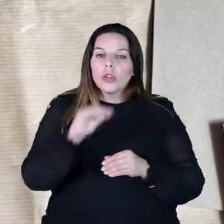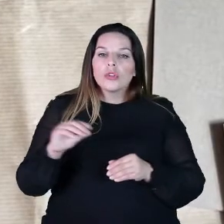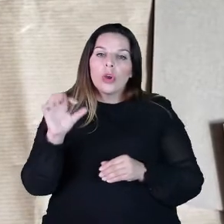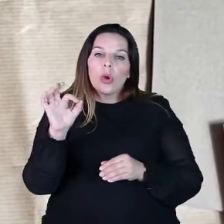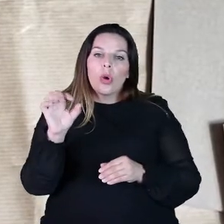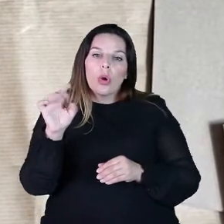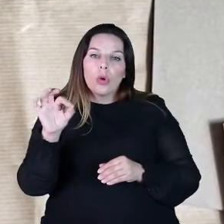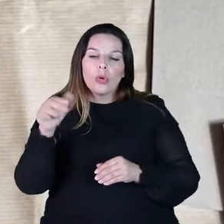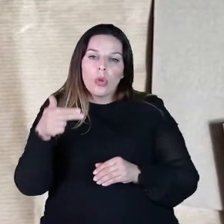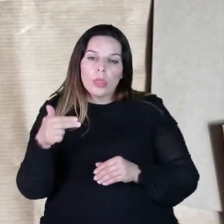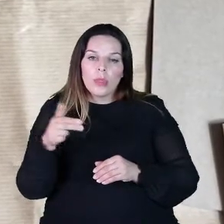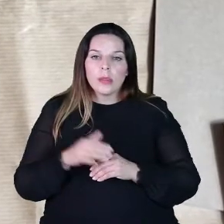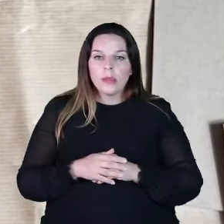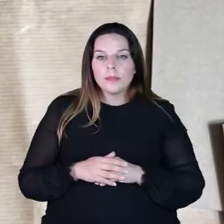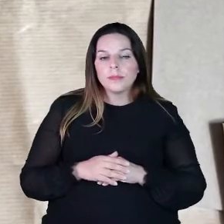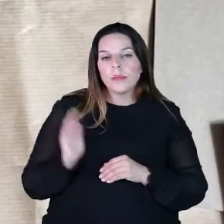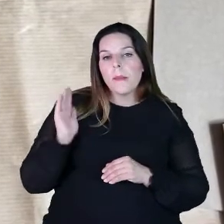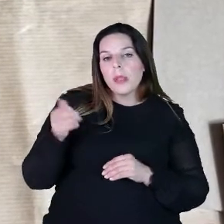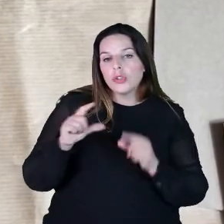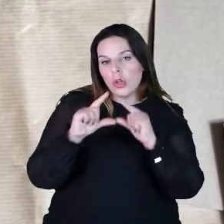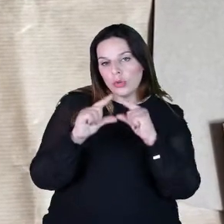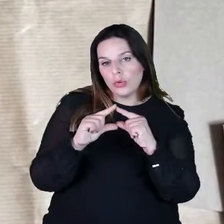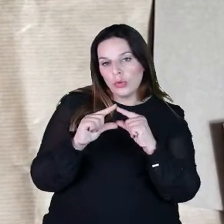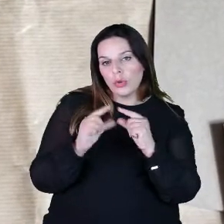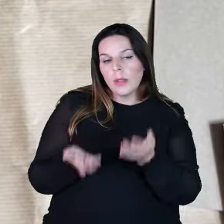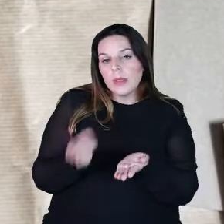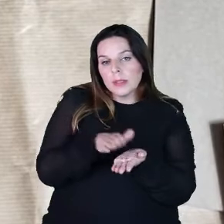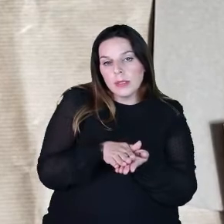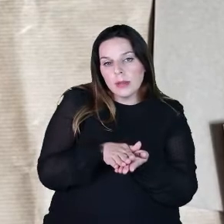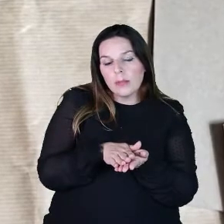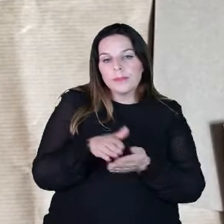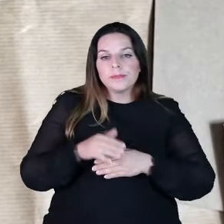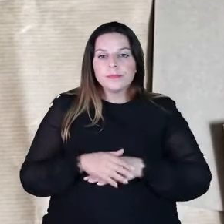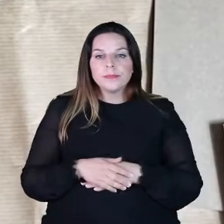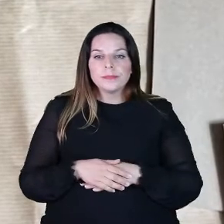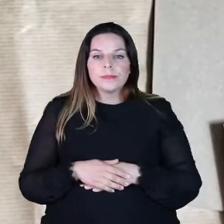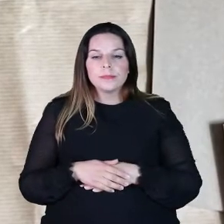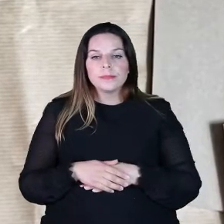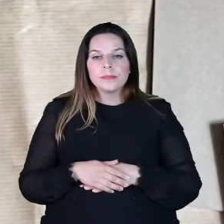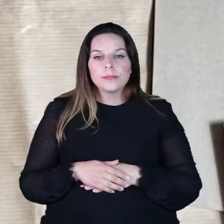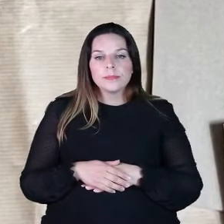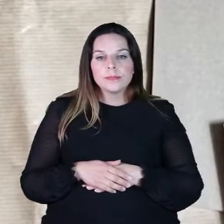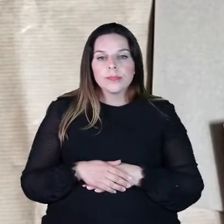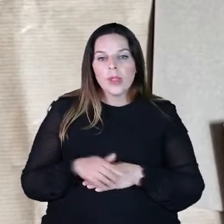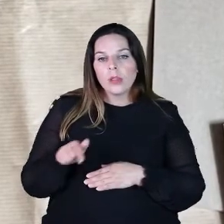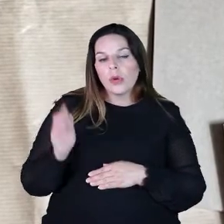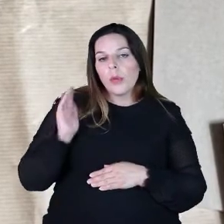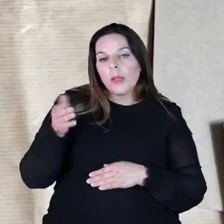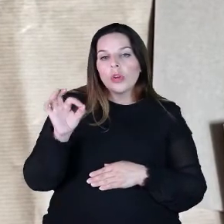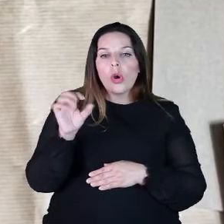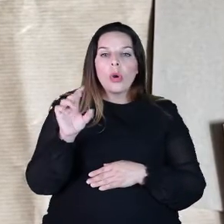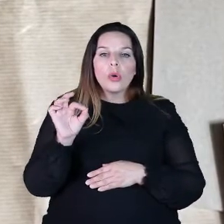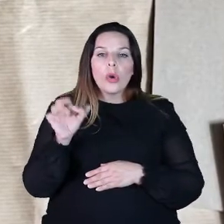drugi trójkąt zewnętrzny. Również zginam i jego już dopasowuję do tej dolnej linii. To będzie nasz